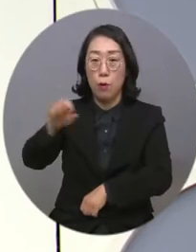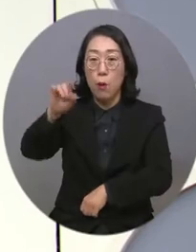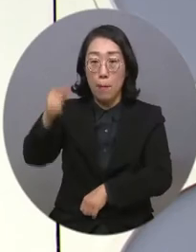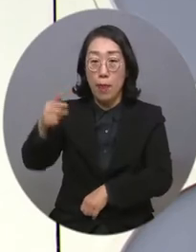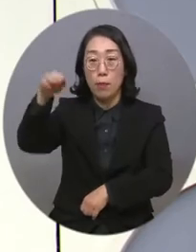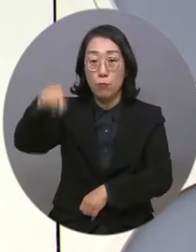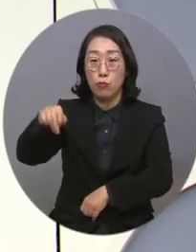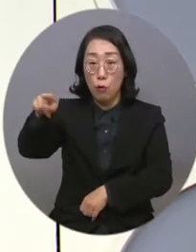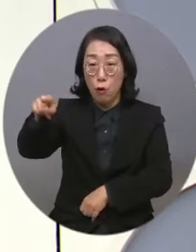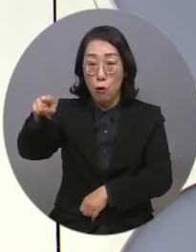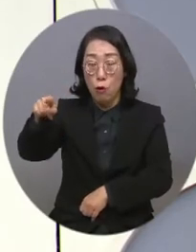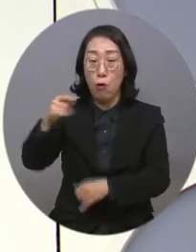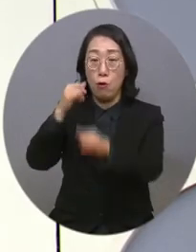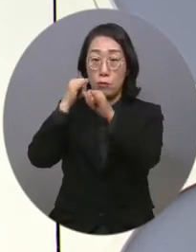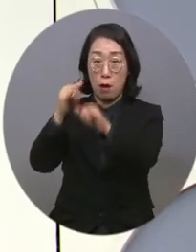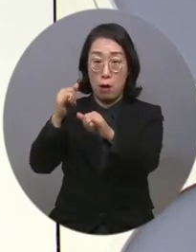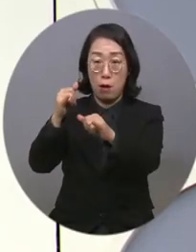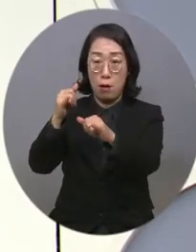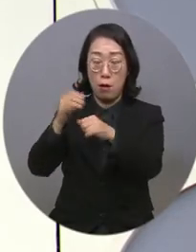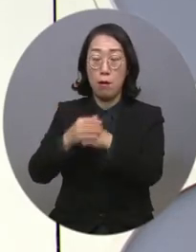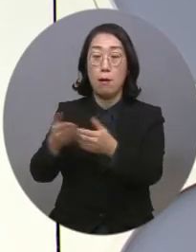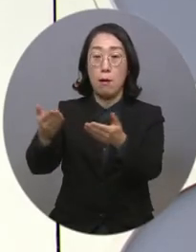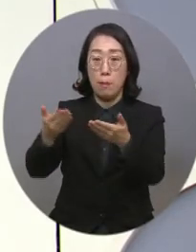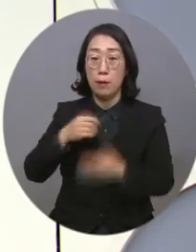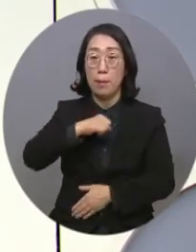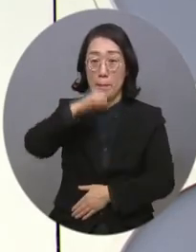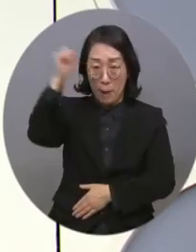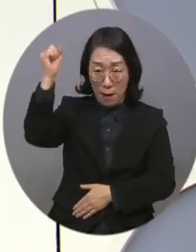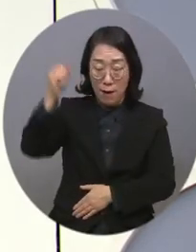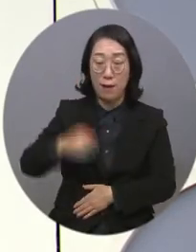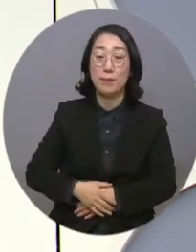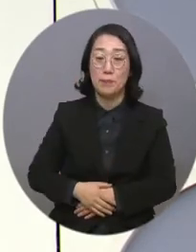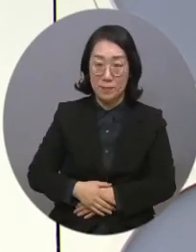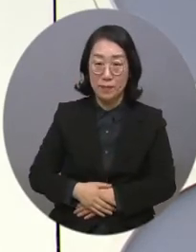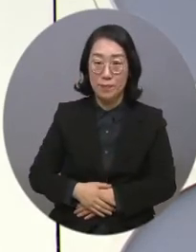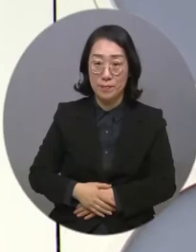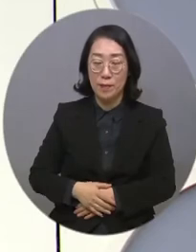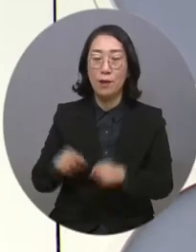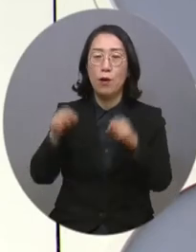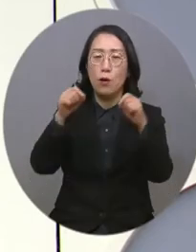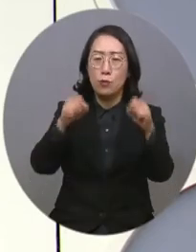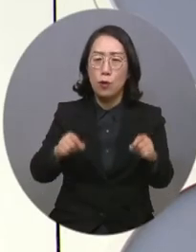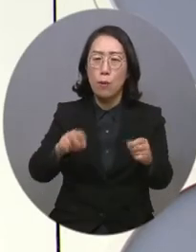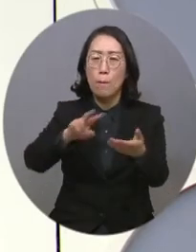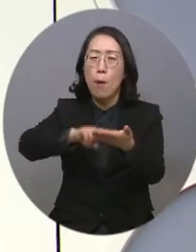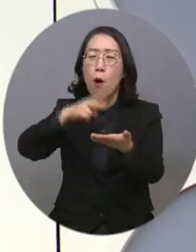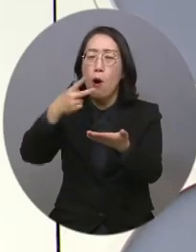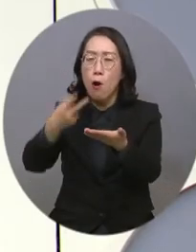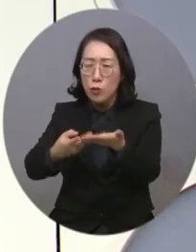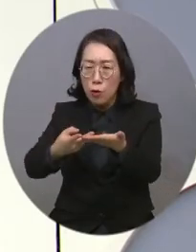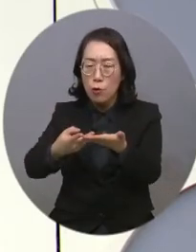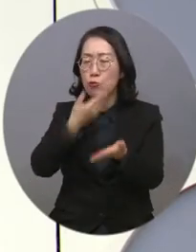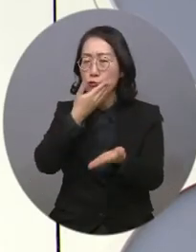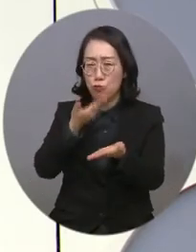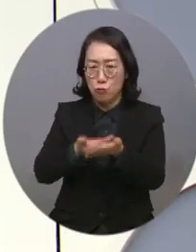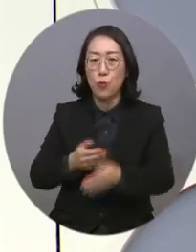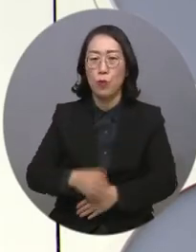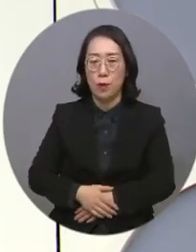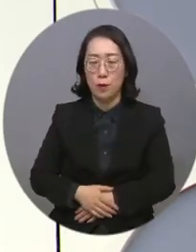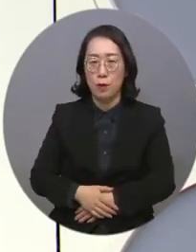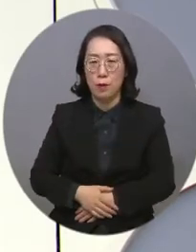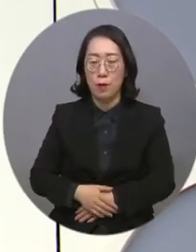맨부커상이라고 노벨상에 번가는 그 상을 런던에서 받았잖아요. 그런 식으로 번역. 예. 한국 문학이